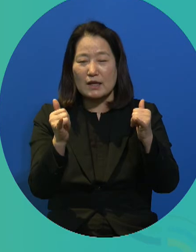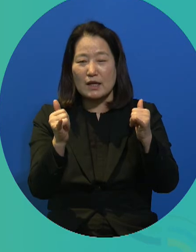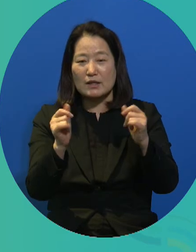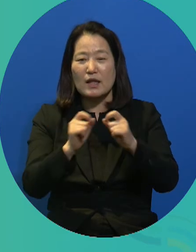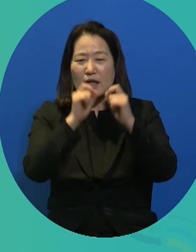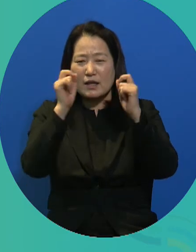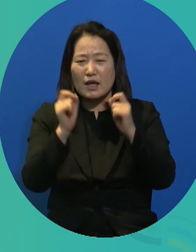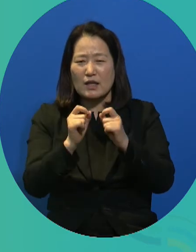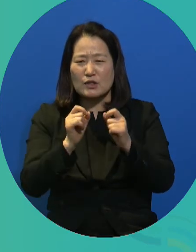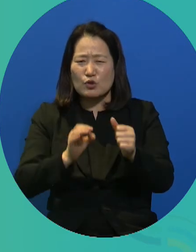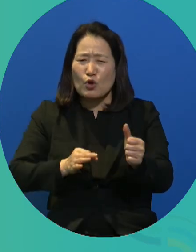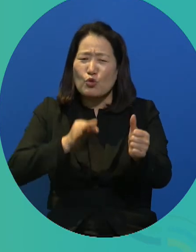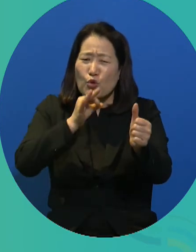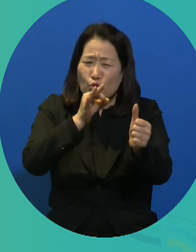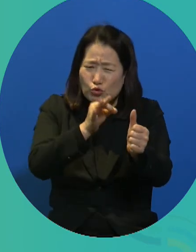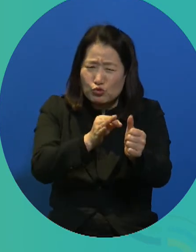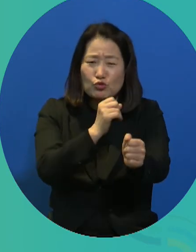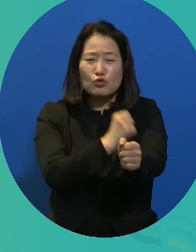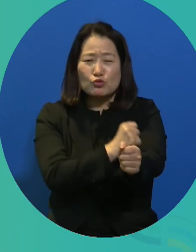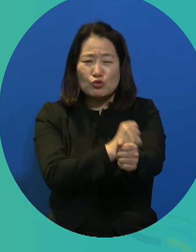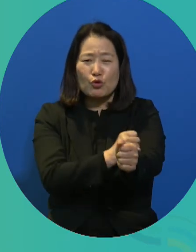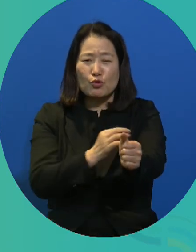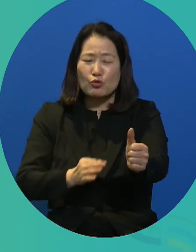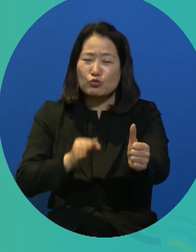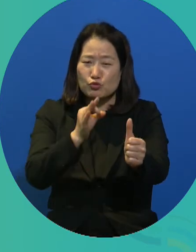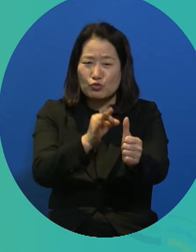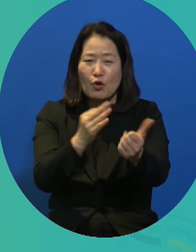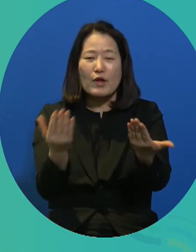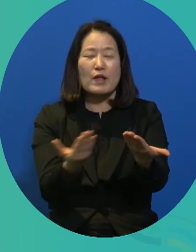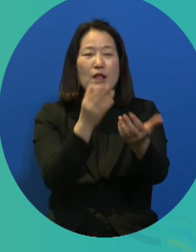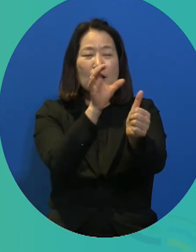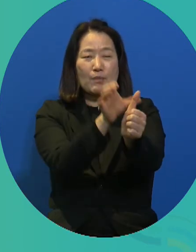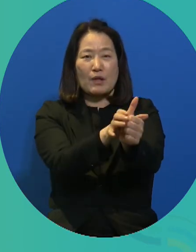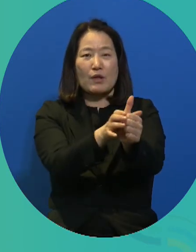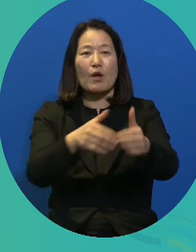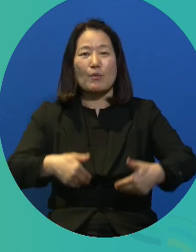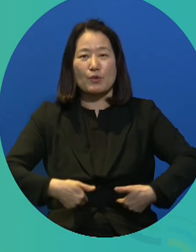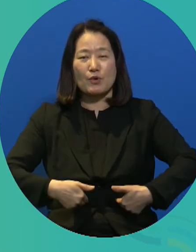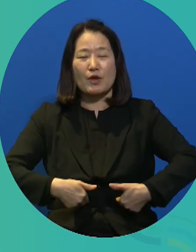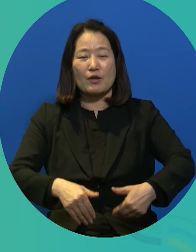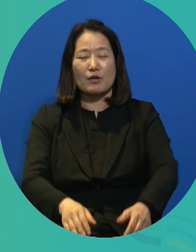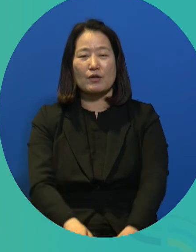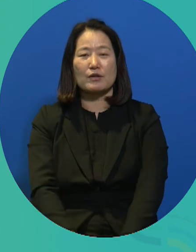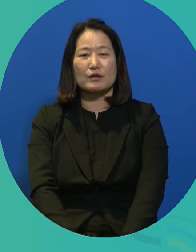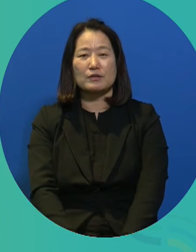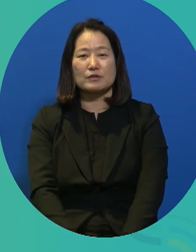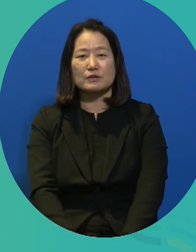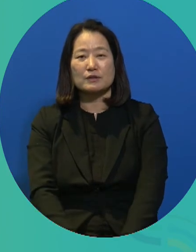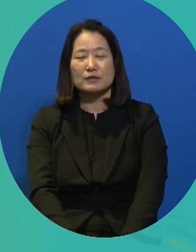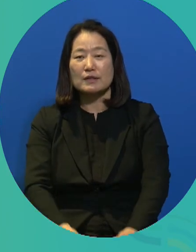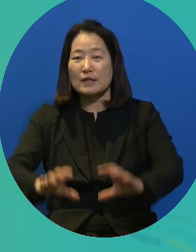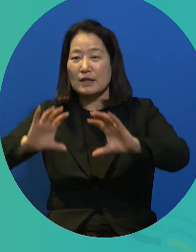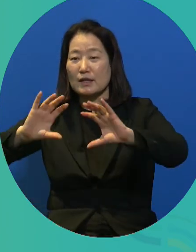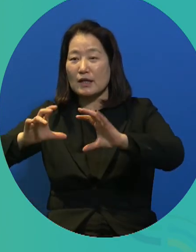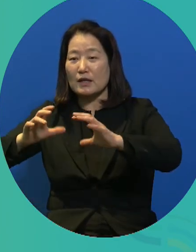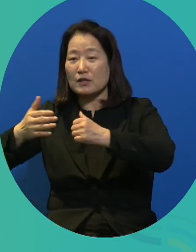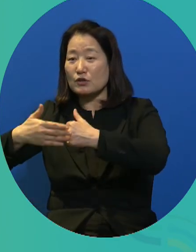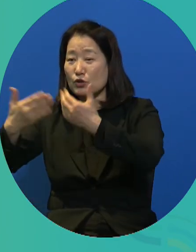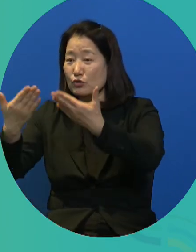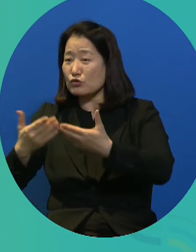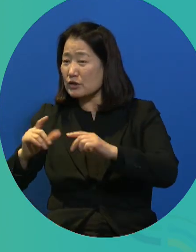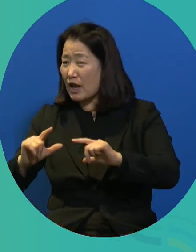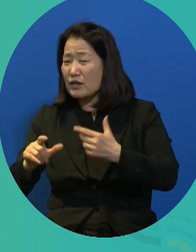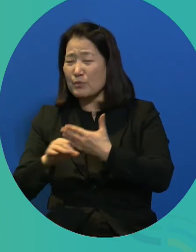개인적으로 수임을 해서 진행을 하는 상황이 발생할 수 있습니다. 공적인 영역에서 지원하지 않을 때 결국 사적